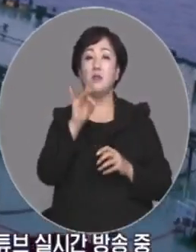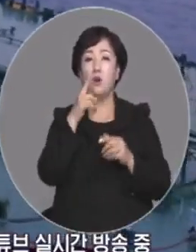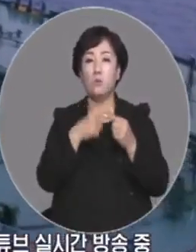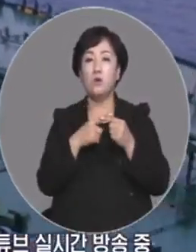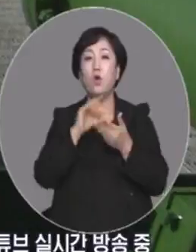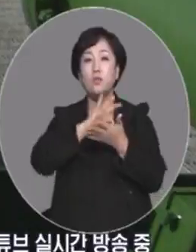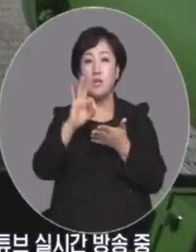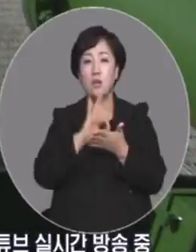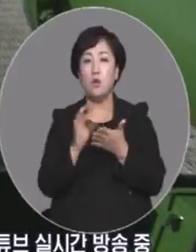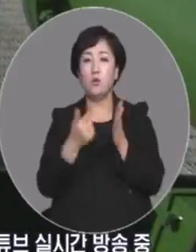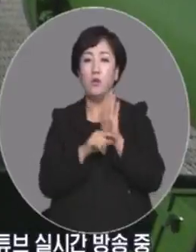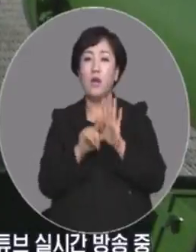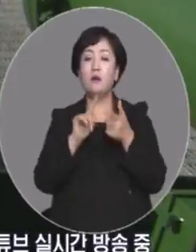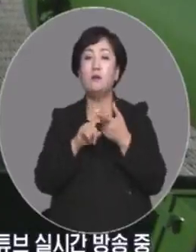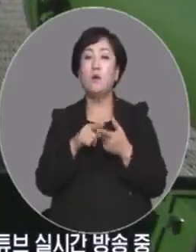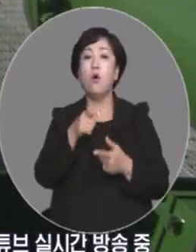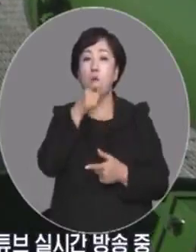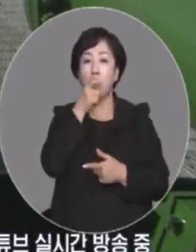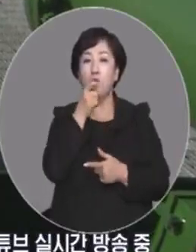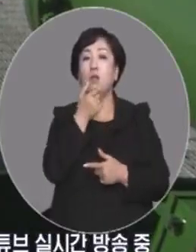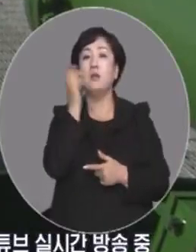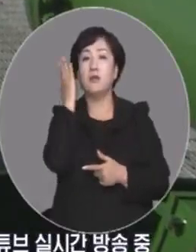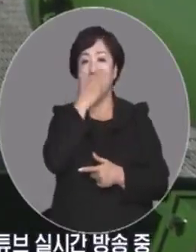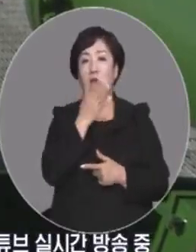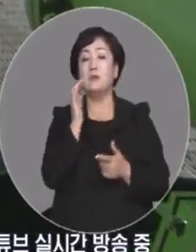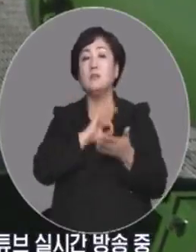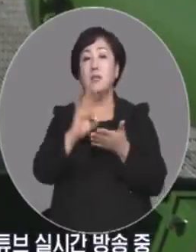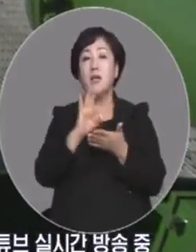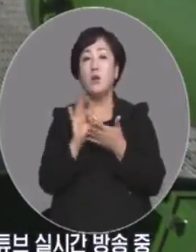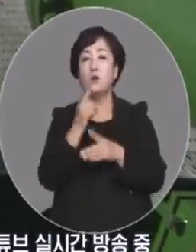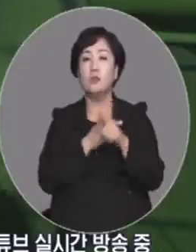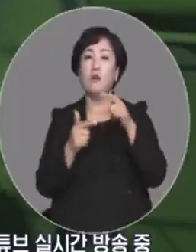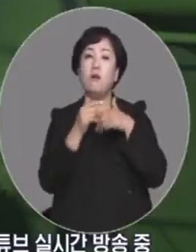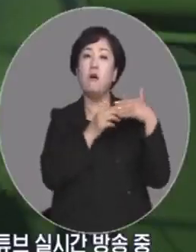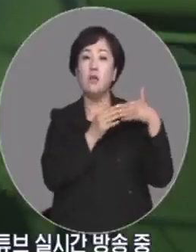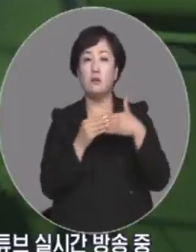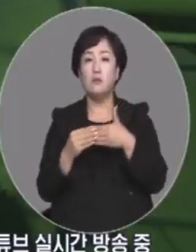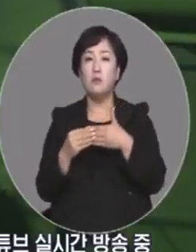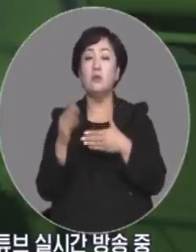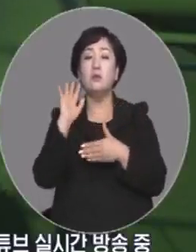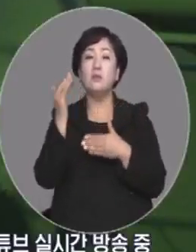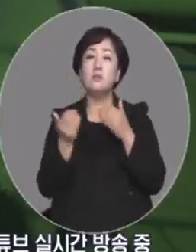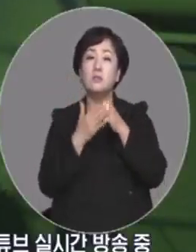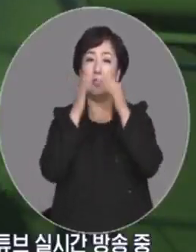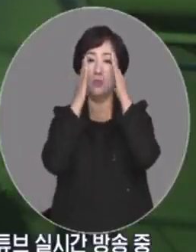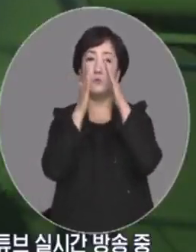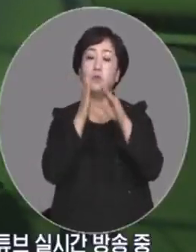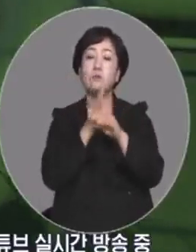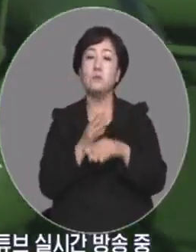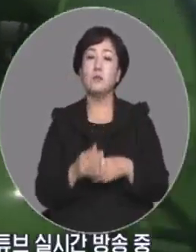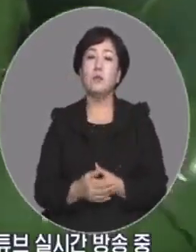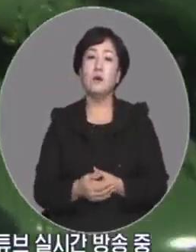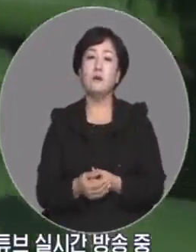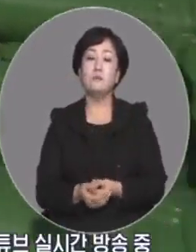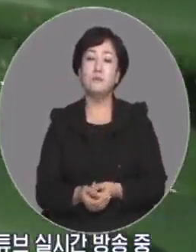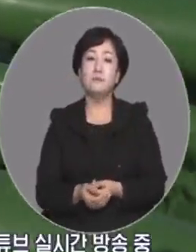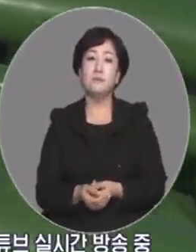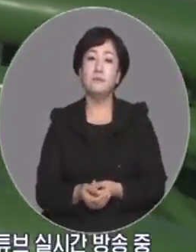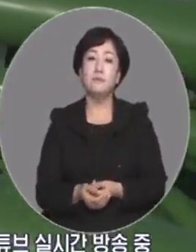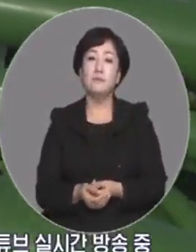노리는 해수전지가 친환경 바닷물 살균 중화 기술 시장도 이끌 수 있을지 주목됩니다. UBC 뉴스 김익현입니다.